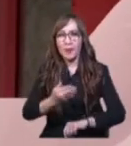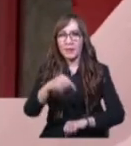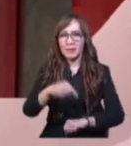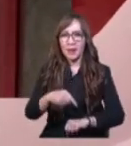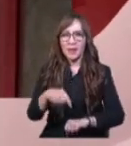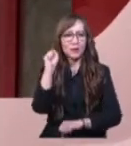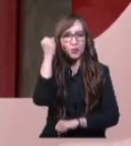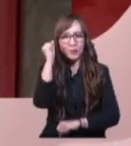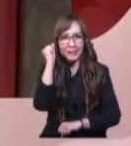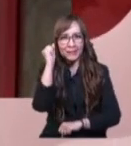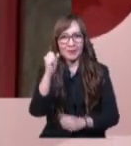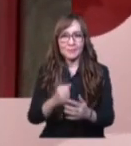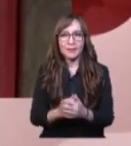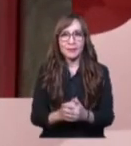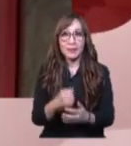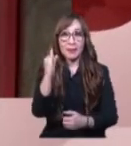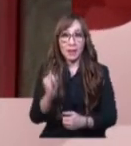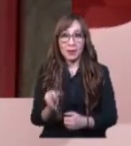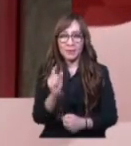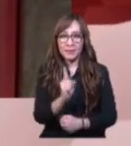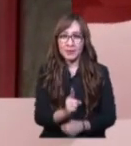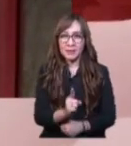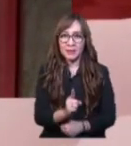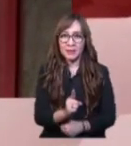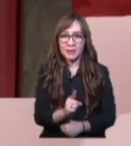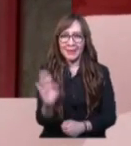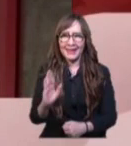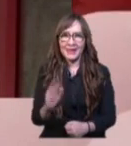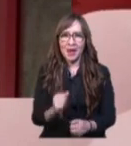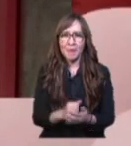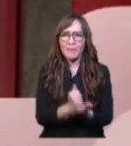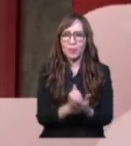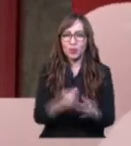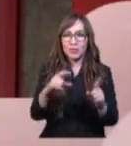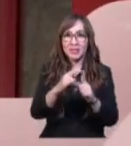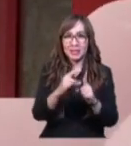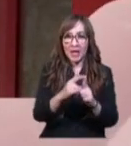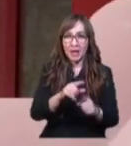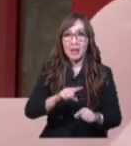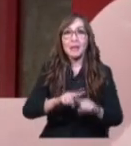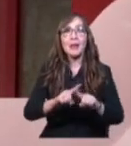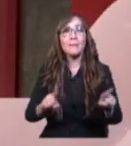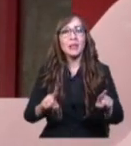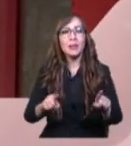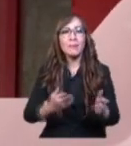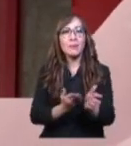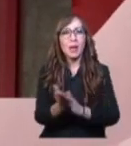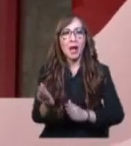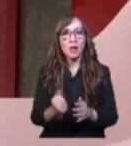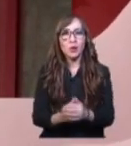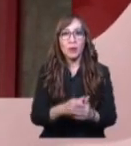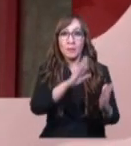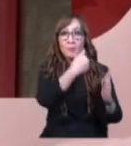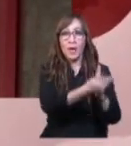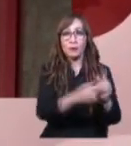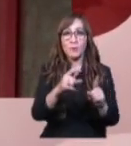sapa. Terakhir, meskipun tidak terlalu digital, kami melalui platform digital, kami menggunakan